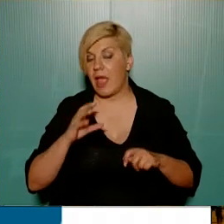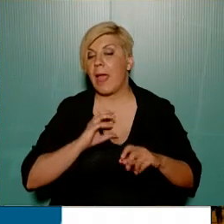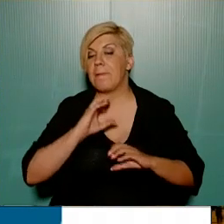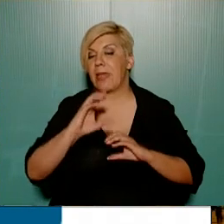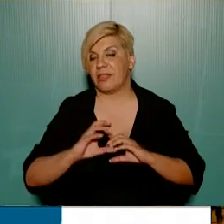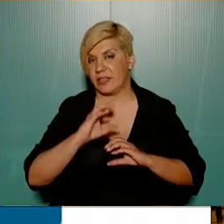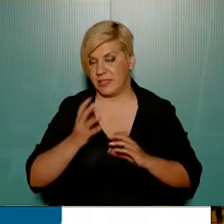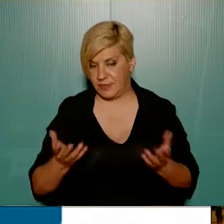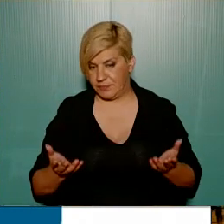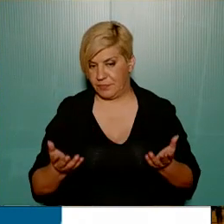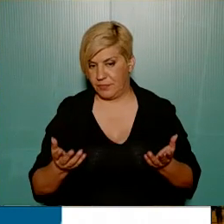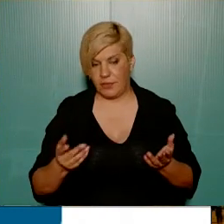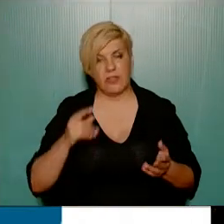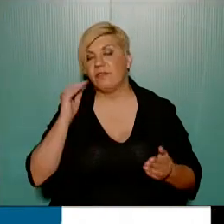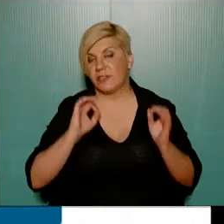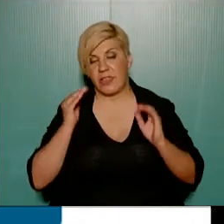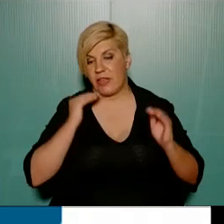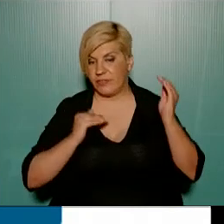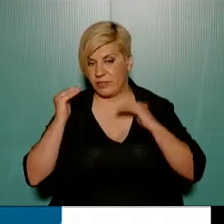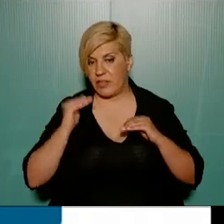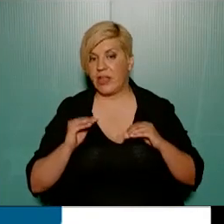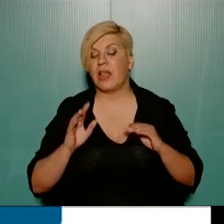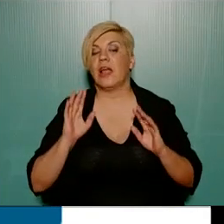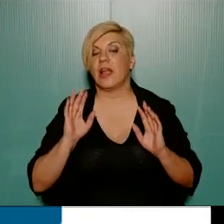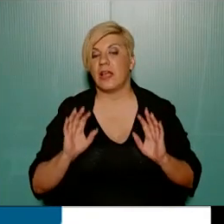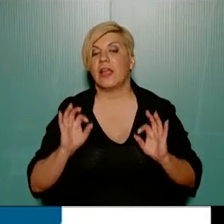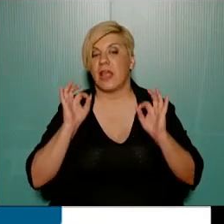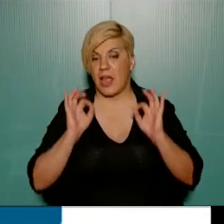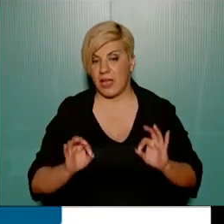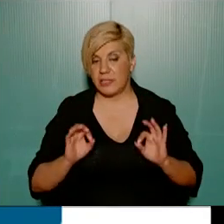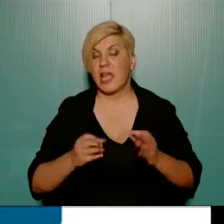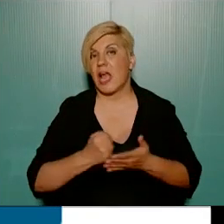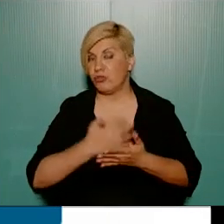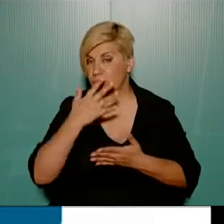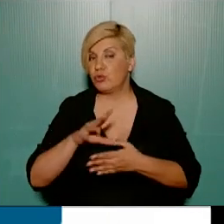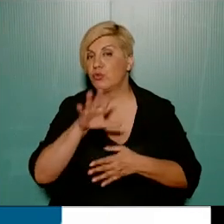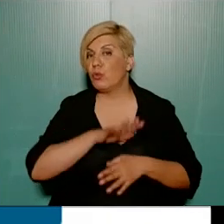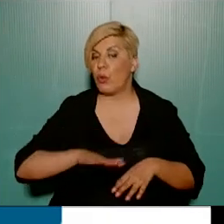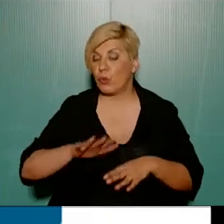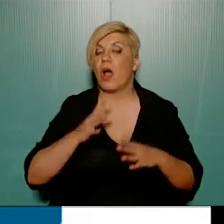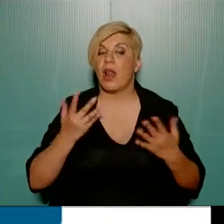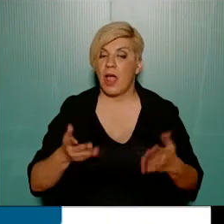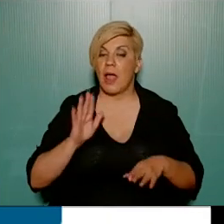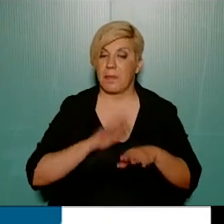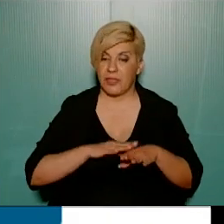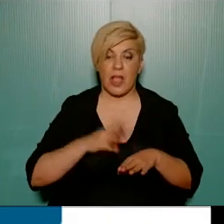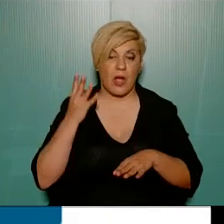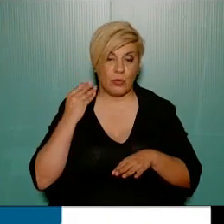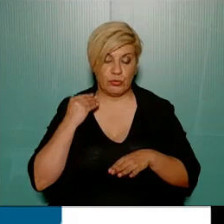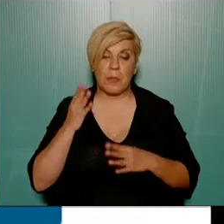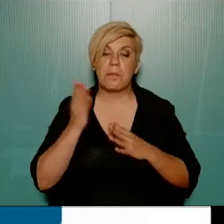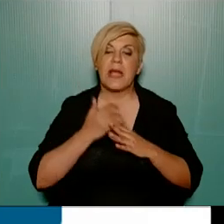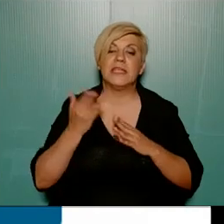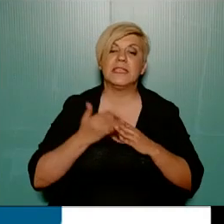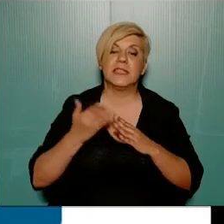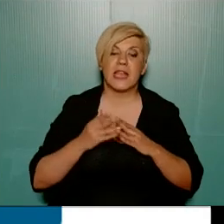επένδυση. Δεν θα αμφισβητήσει, φαντάζομαι, κανείς την αναγκαιότητα και έτσι της αξιοποίησης του χώρου. Αλλά επειδή έχω ακούσει από μεσίτες